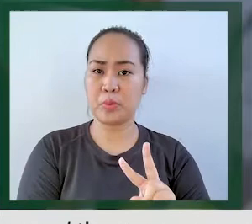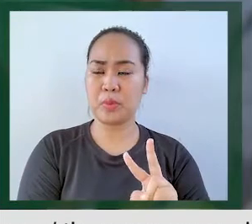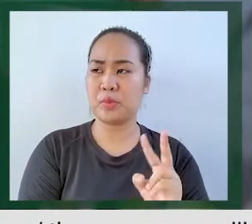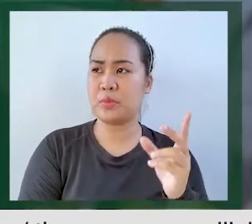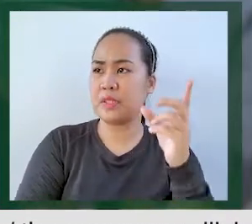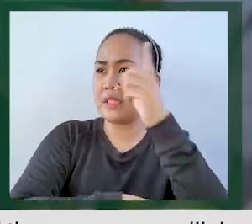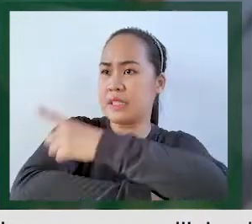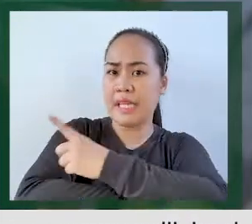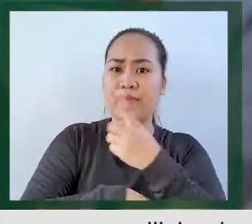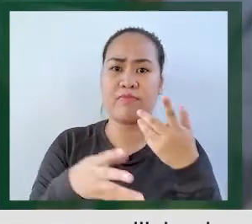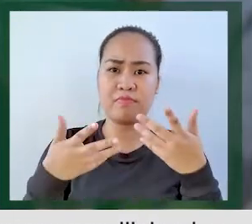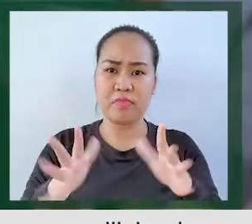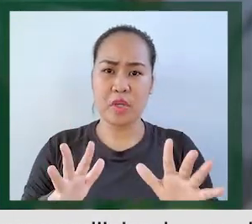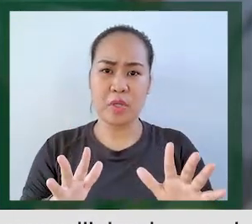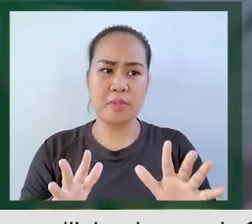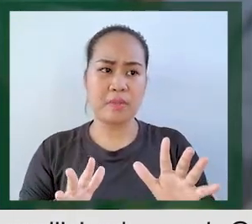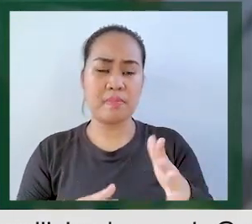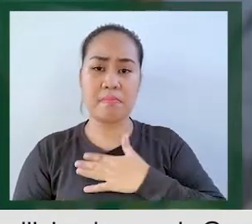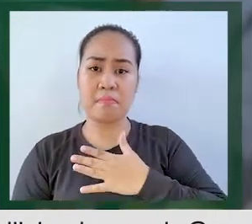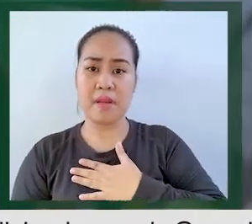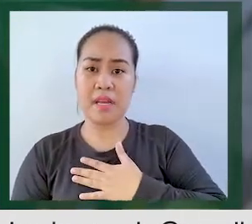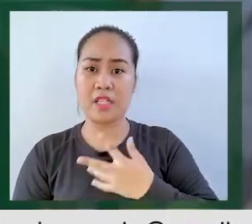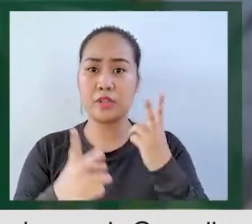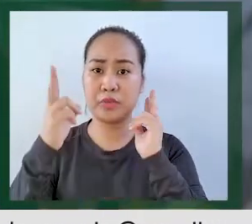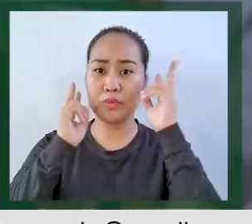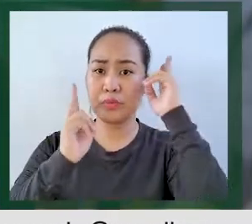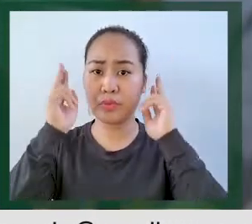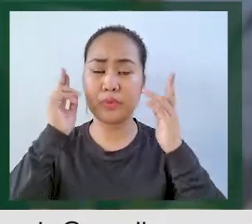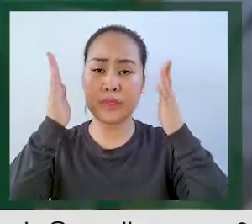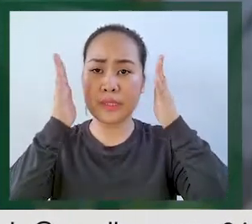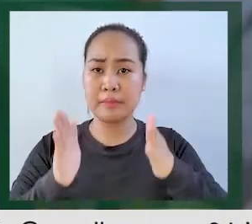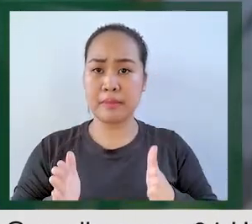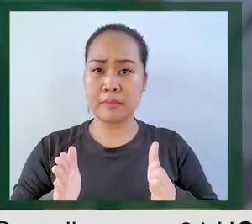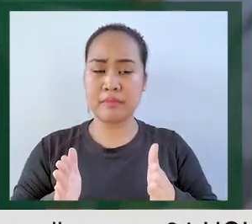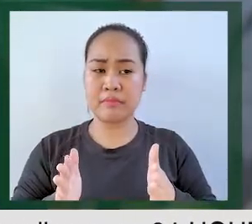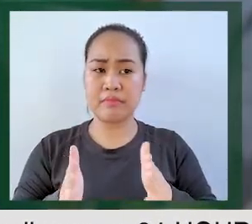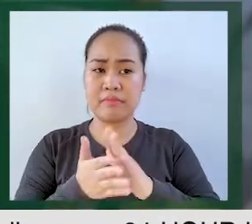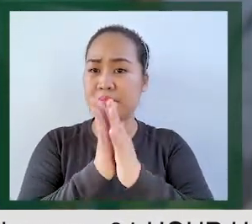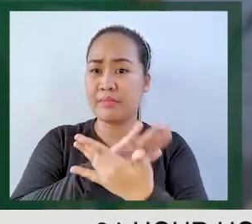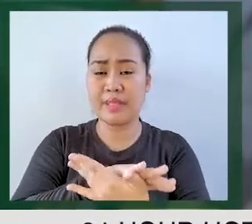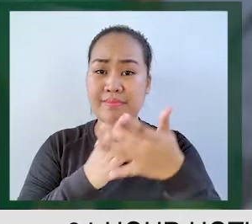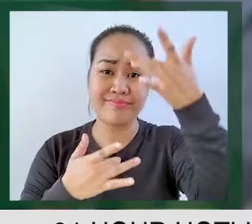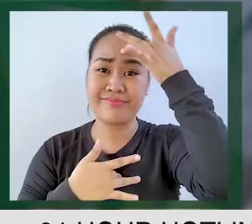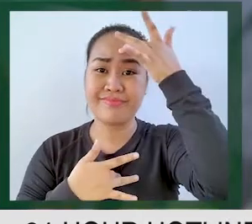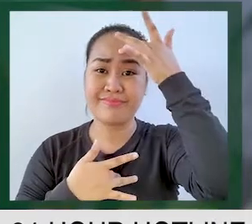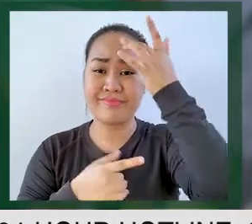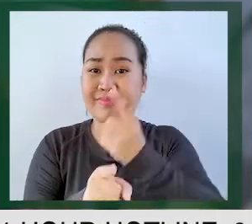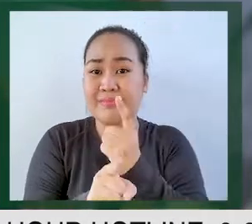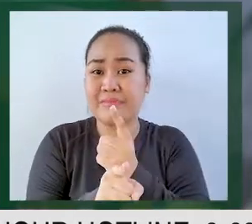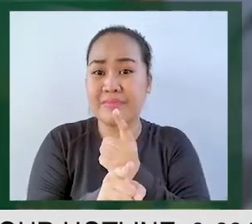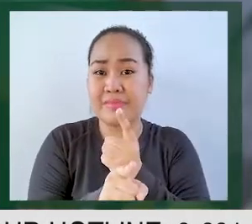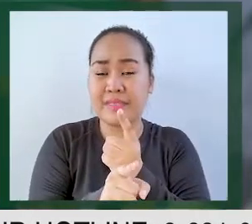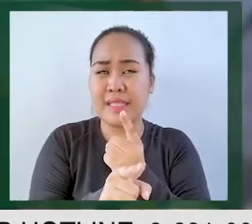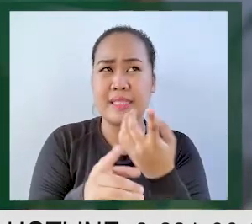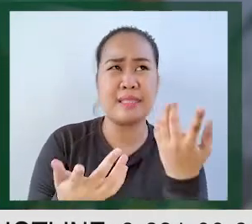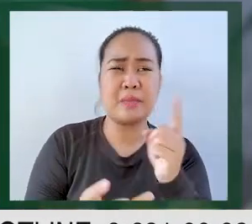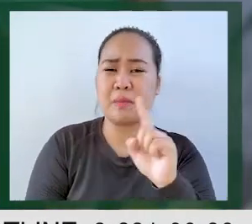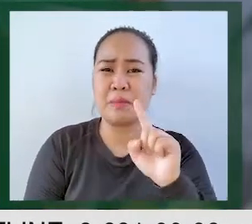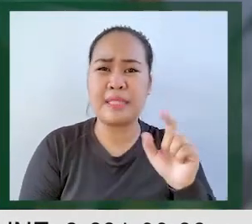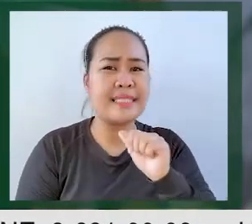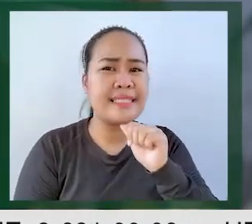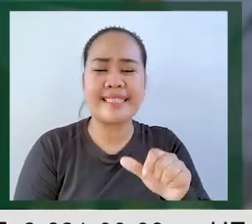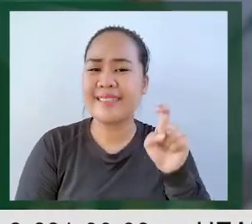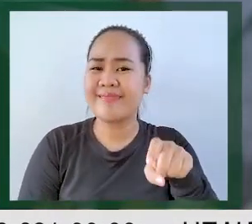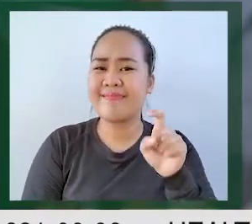naman magkasakit, maaring may exposure sa akin, or yun yung unnecessary stress eh. Naku, baka hawa ako or what, di ba?